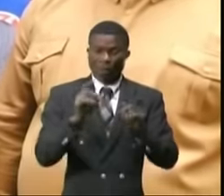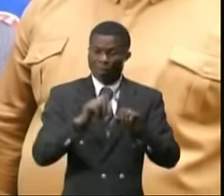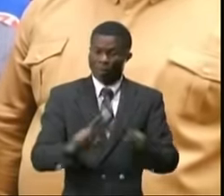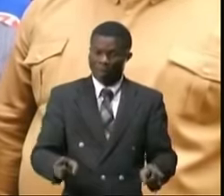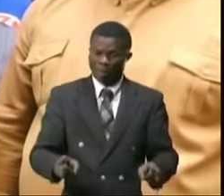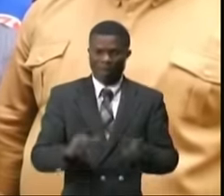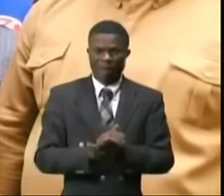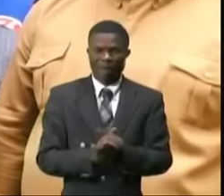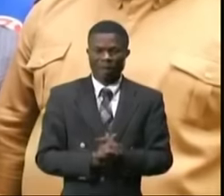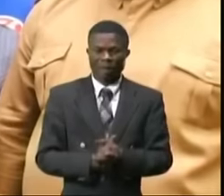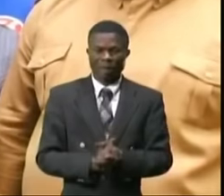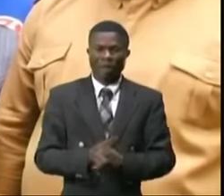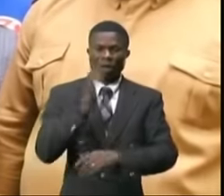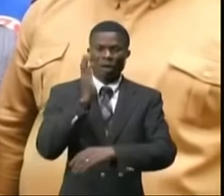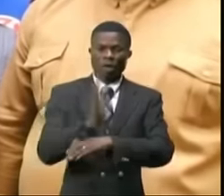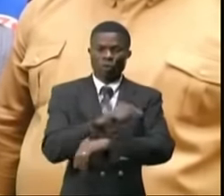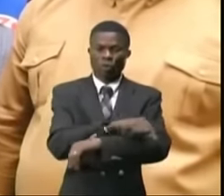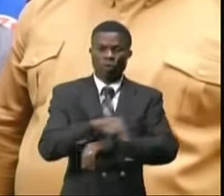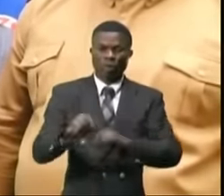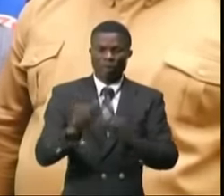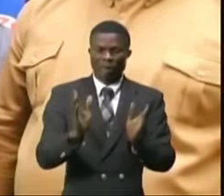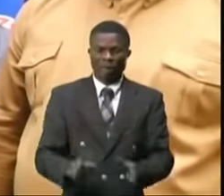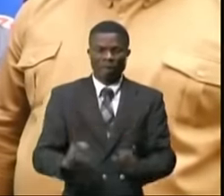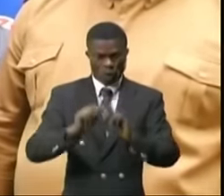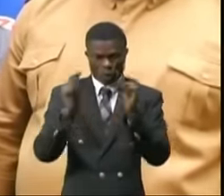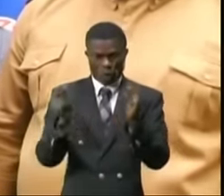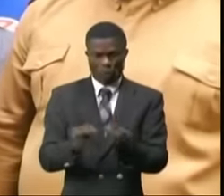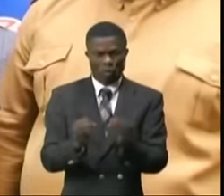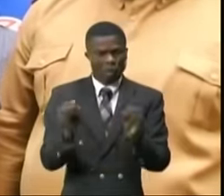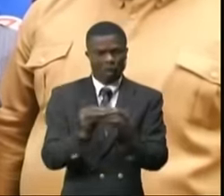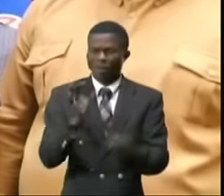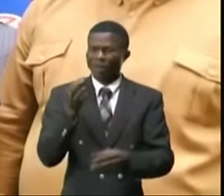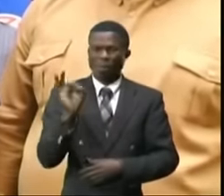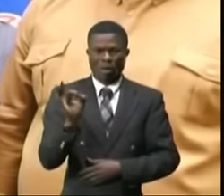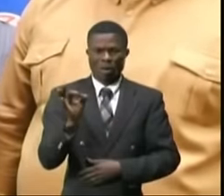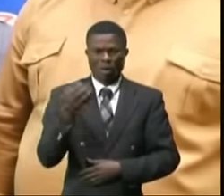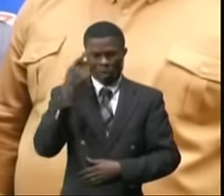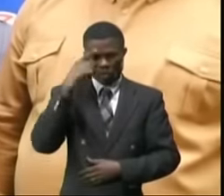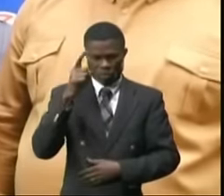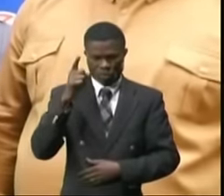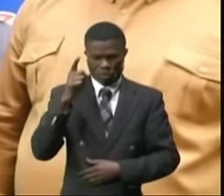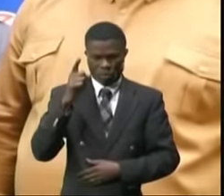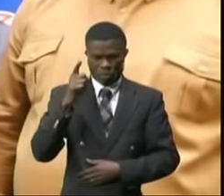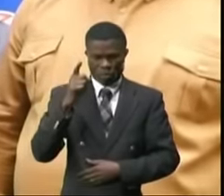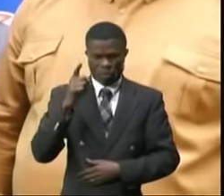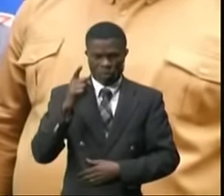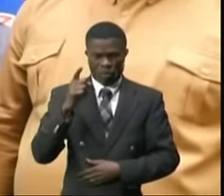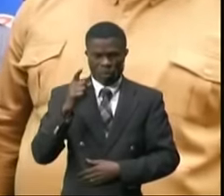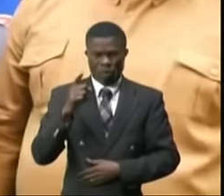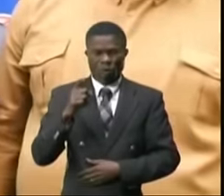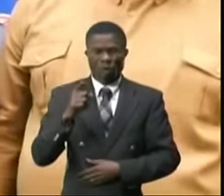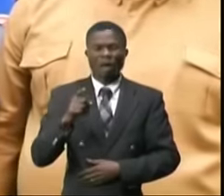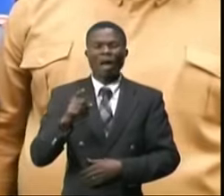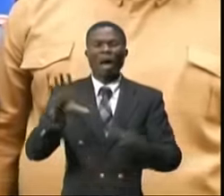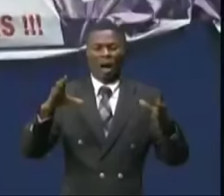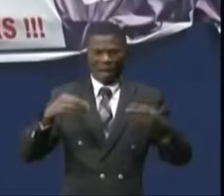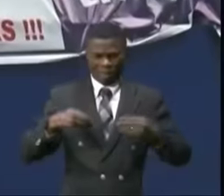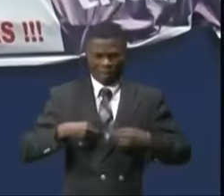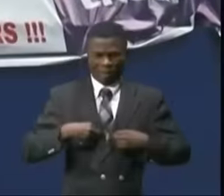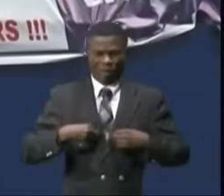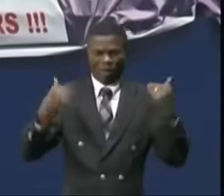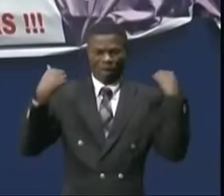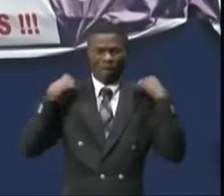Mais le conseil d'administration ne se réunit pas pour entériner cette nomination du directeur